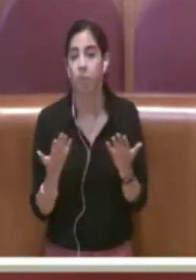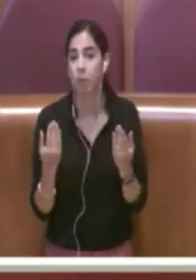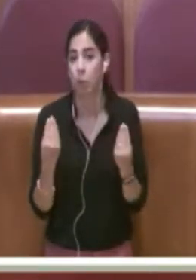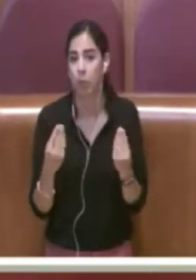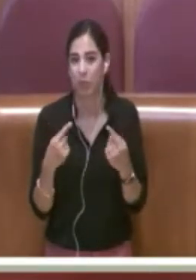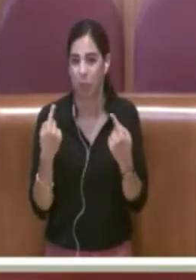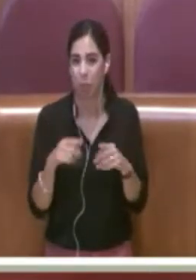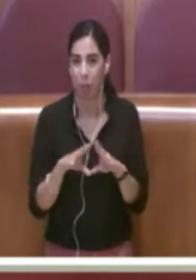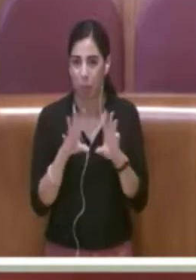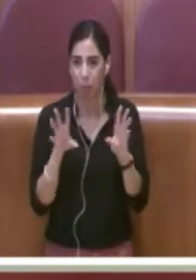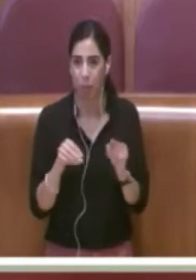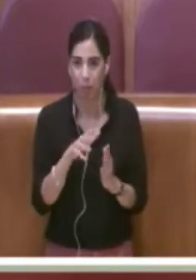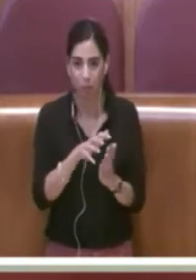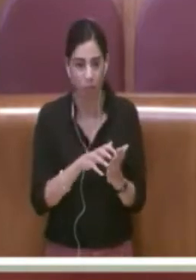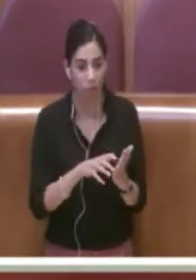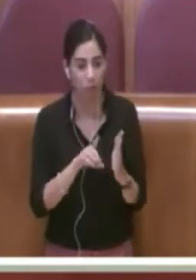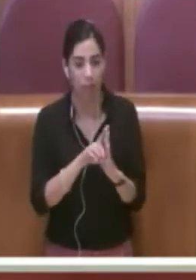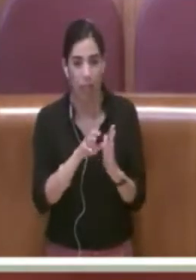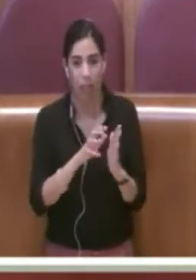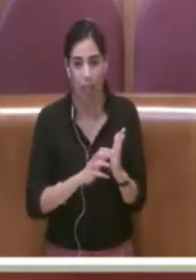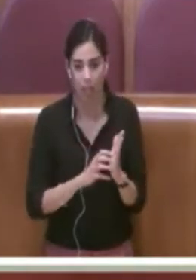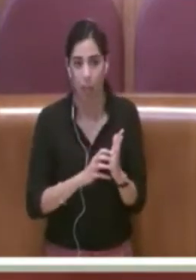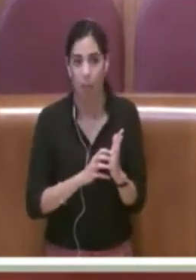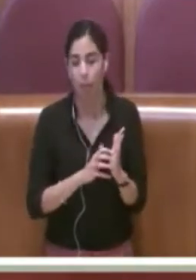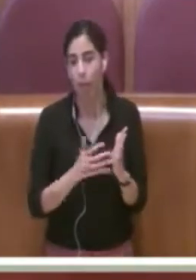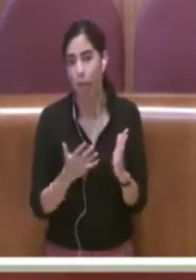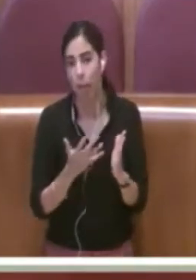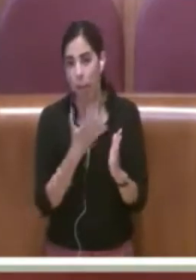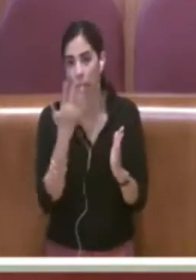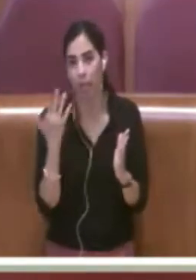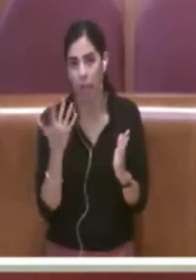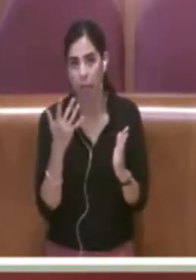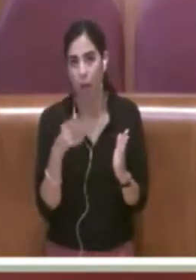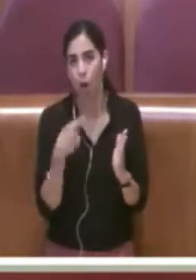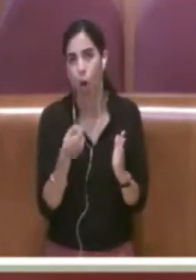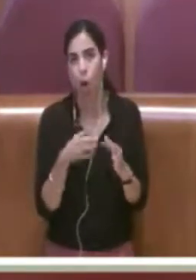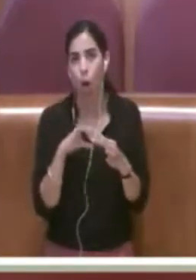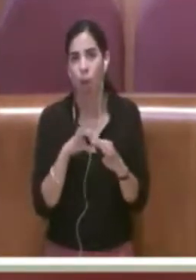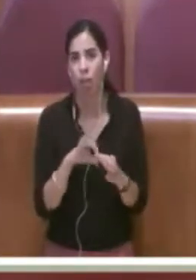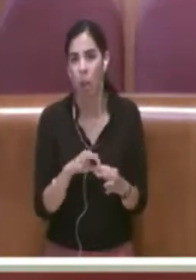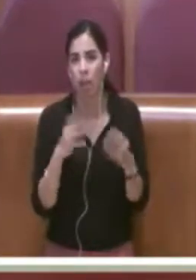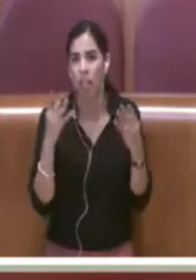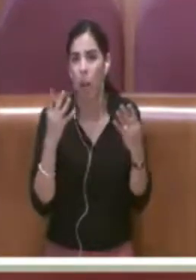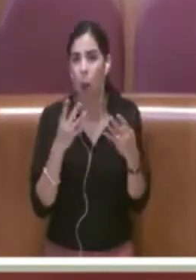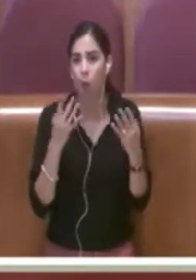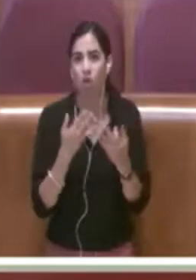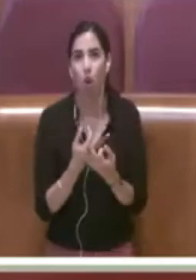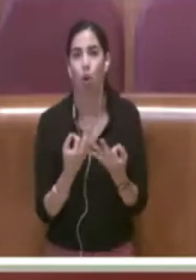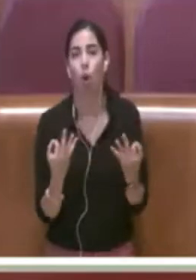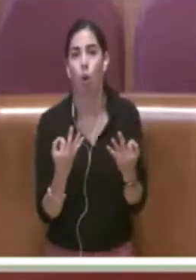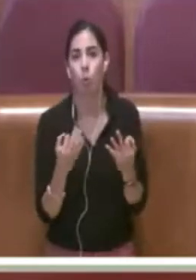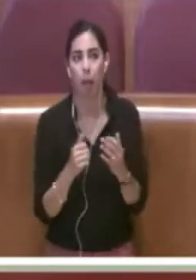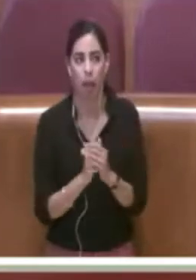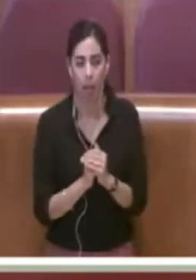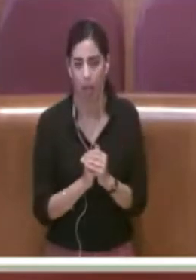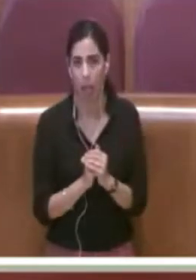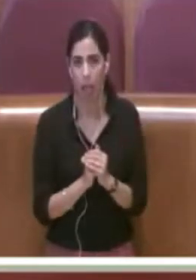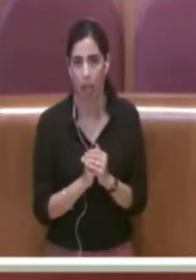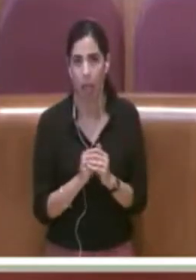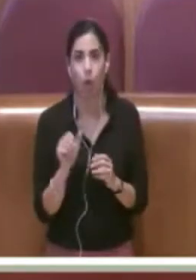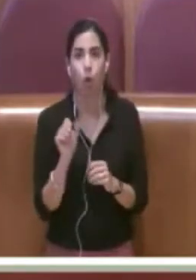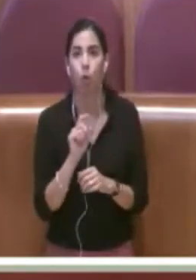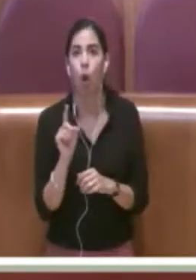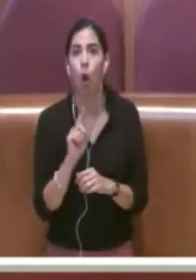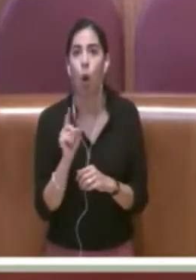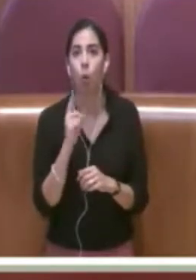viene specificato è conseguenziale, è logico, è normale, non può succedere che